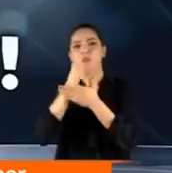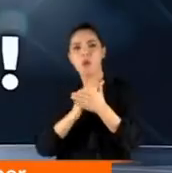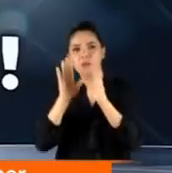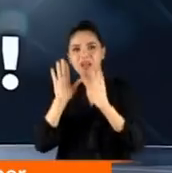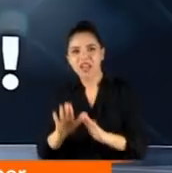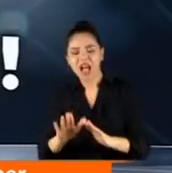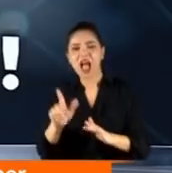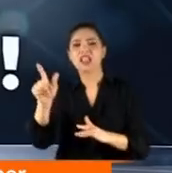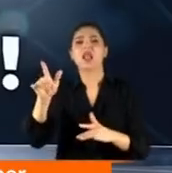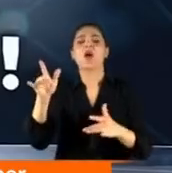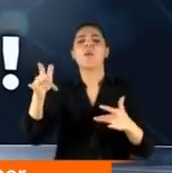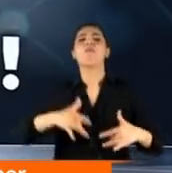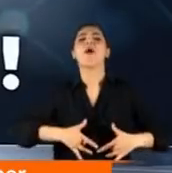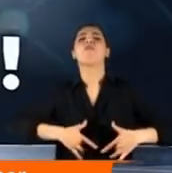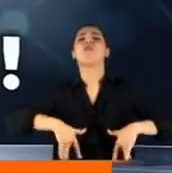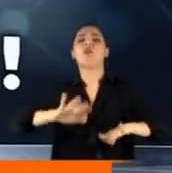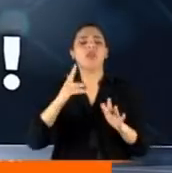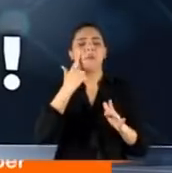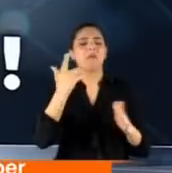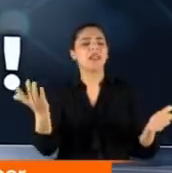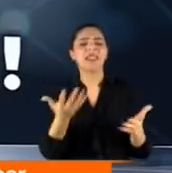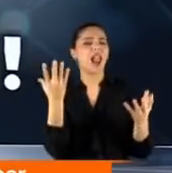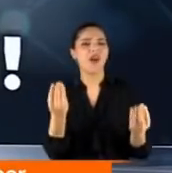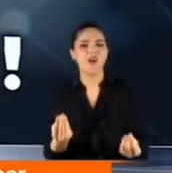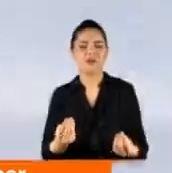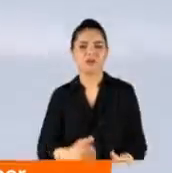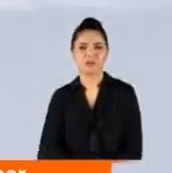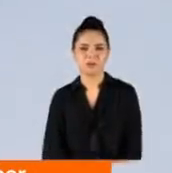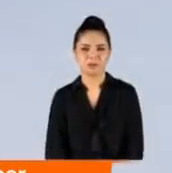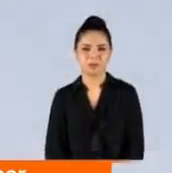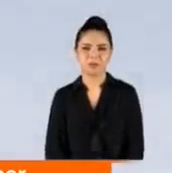ki son derece huysuzdu. Bakın neler oldu.